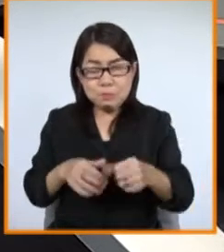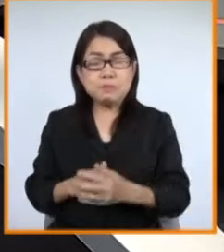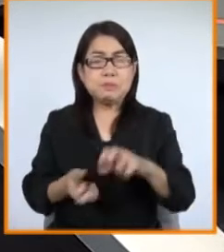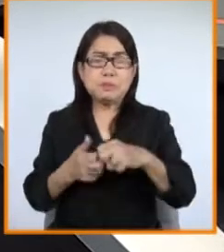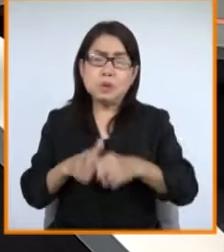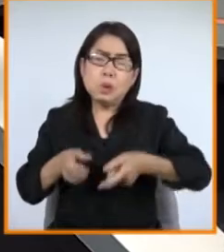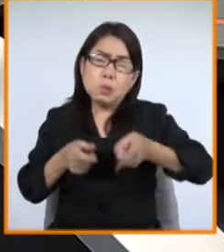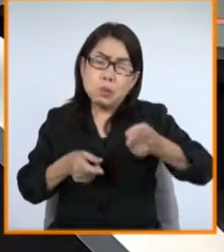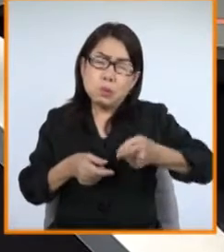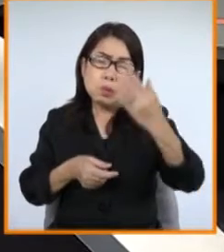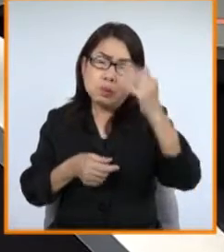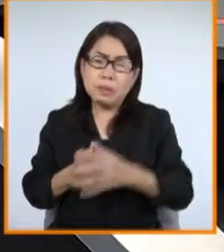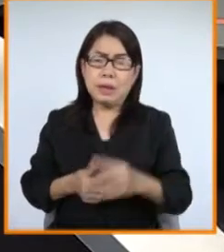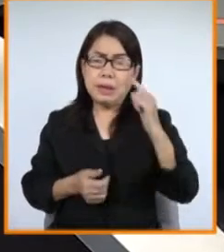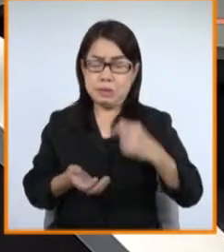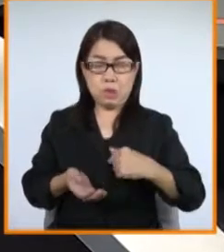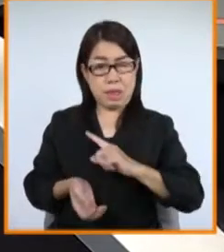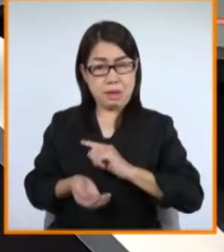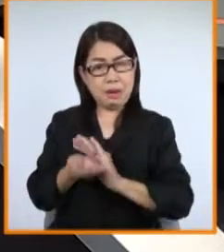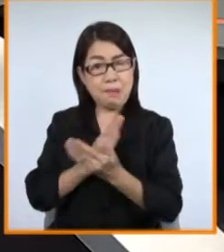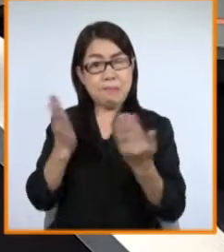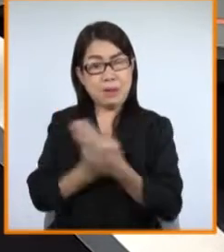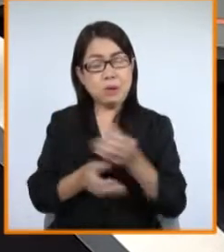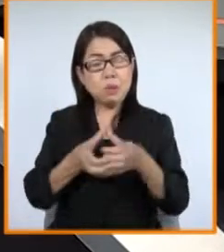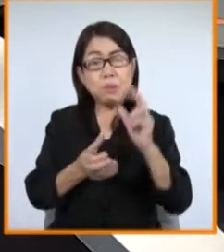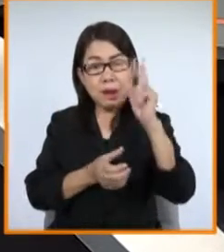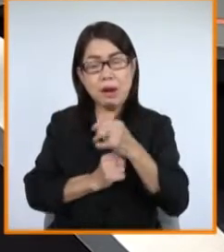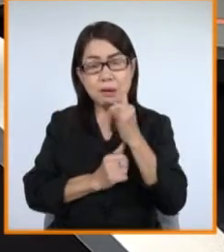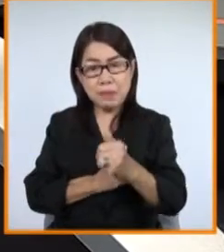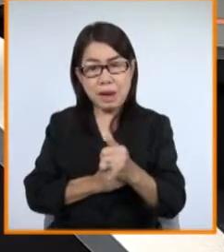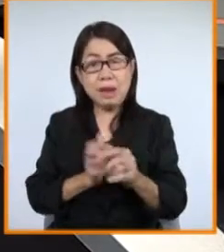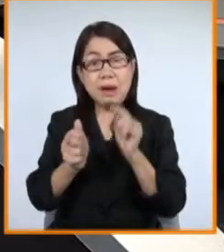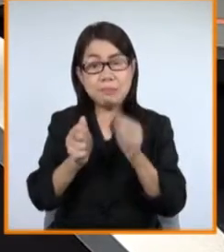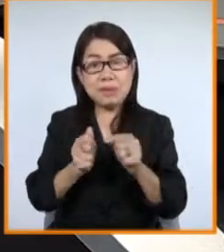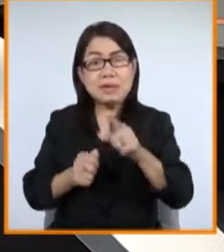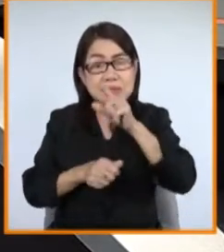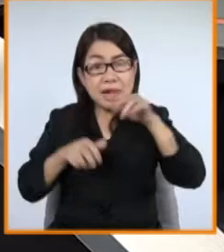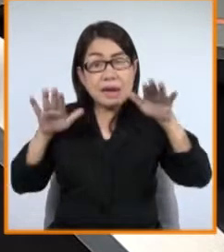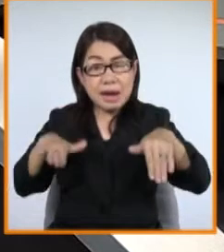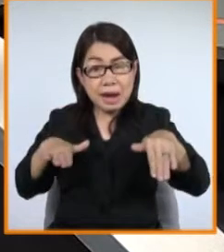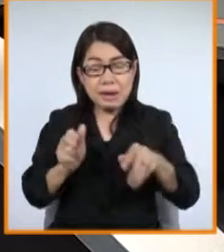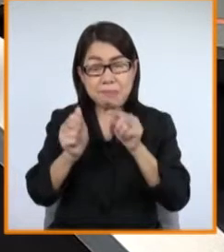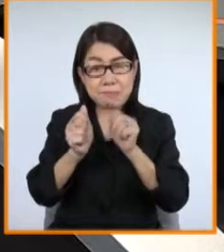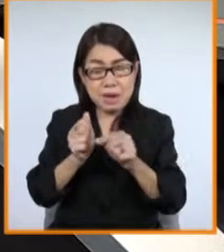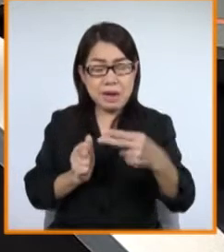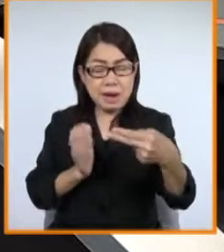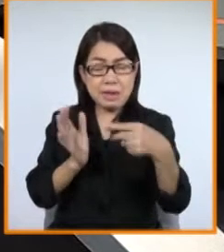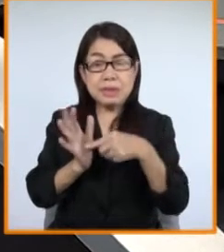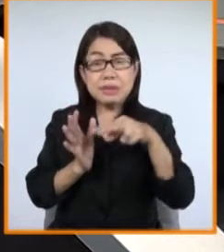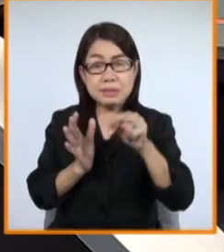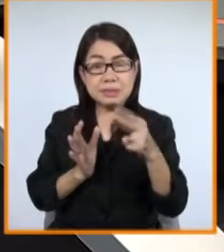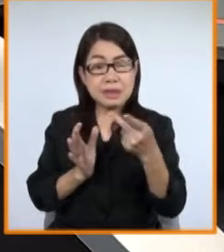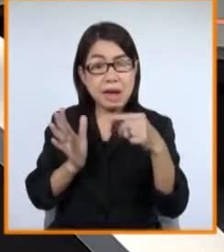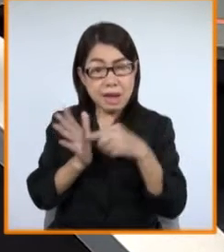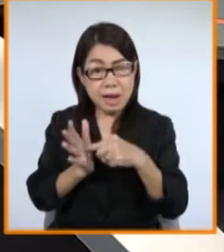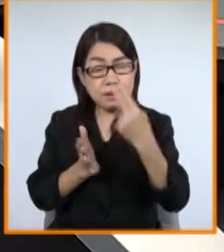ซ้ำซากนะครับต้องรู้จักปรับตัวทีมข่าวสมาร์ทนิวส์ของเราเนี่ยลงพื้นที่ไปที่อำเภอหันคาจังหวัดชัยนาทครับไปดูว่าวิธีการปรับตัวเพราะพื้นที่ตรงนั้นกล